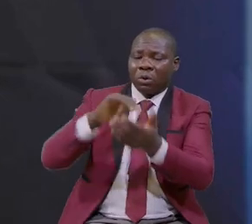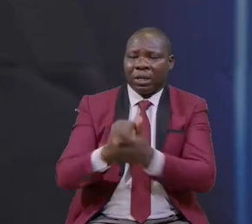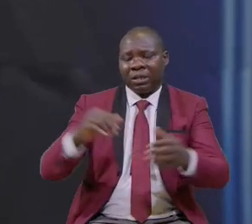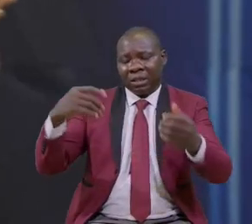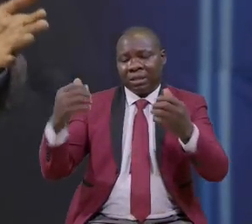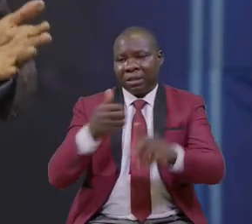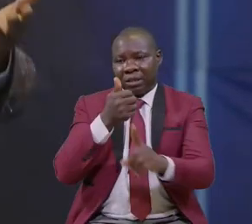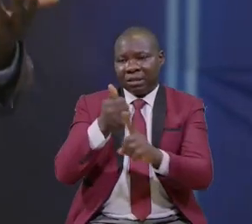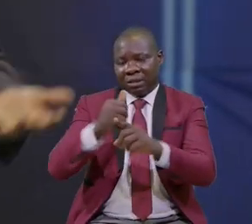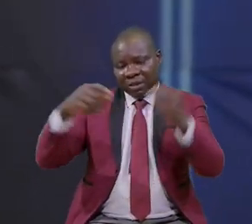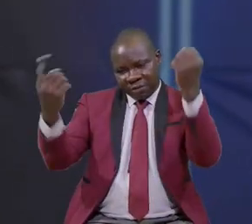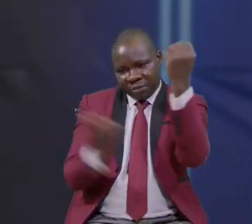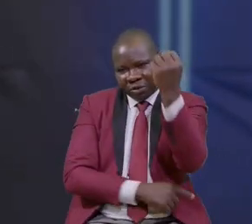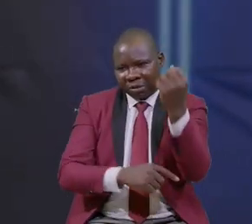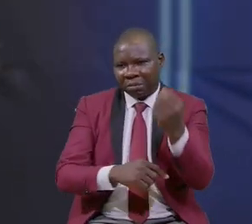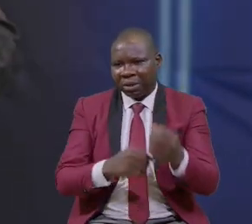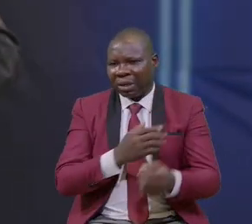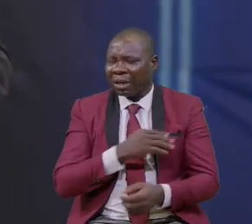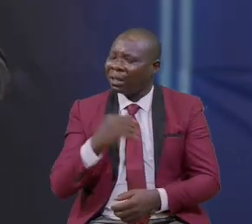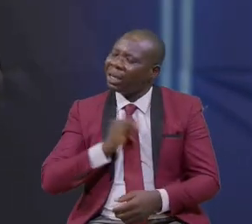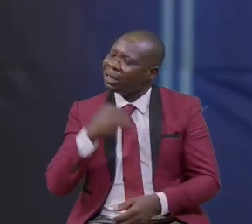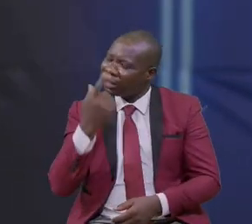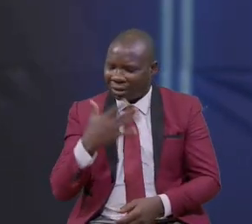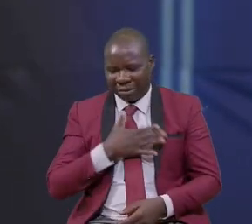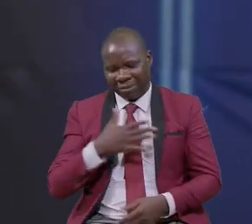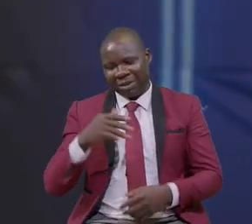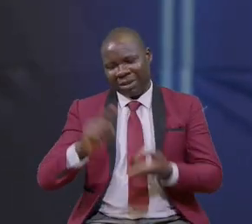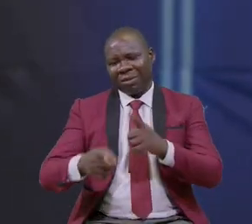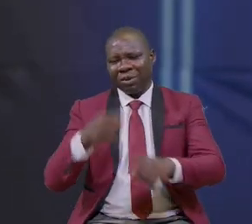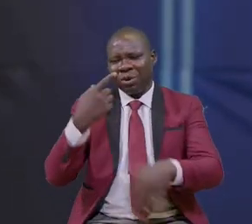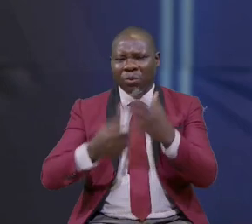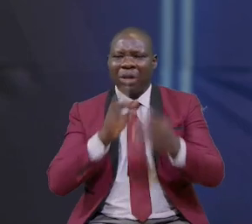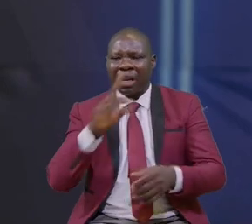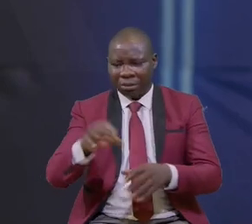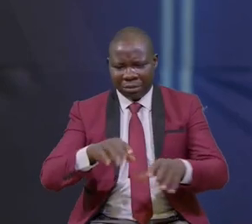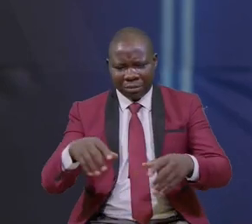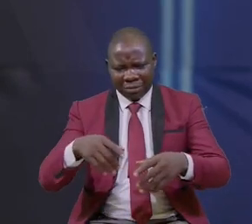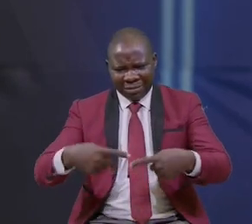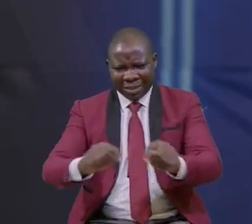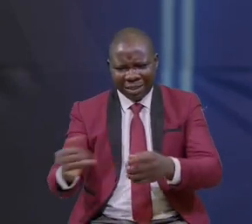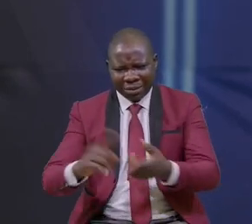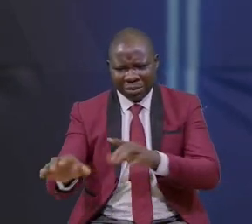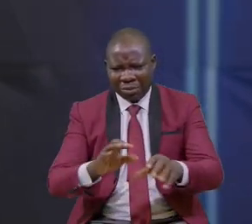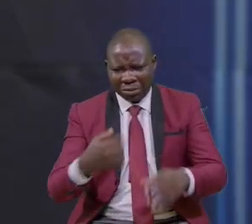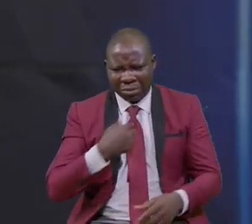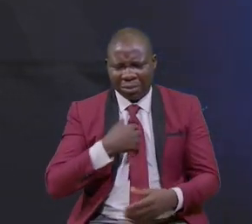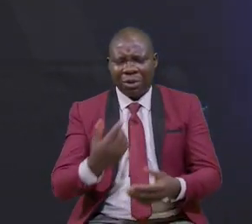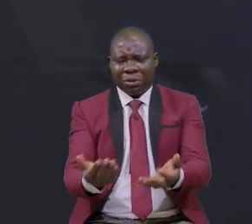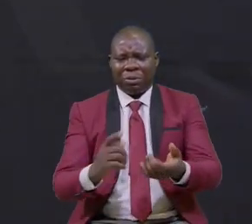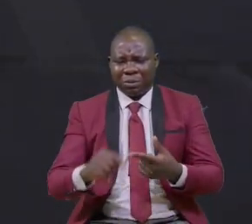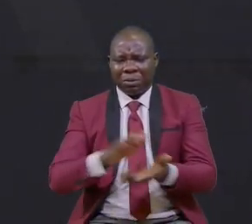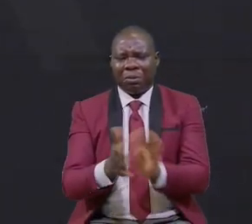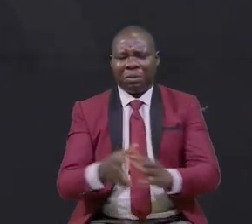châtiments perdus de soi. Et dit, mon ami, qu'est-ce que tu essaies de faire? Oh, j'essaie d'être sauvé. Oh, mes péchés sont nombreux. Ainsi